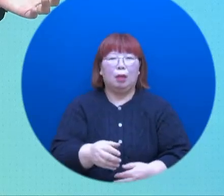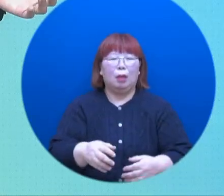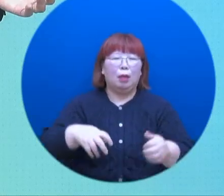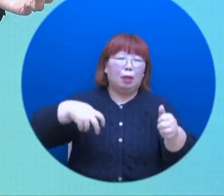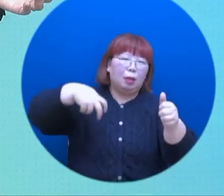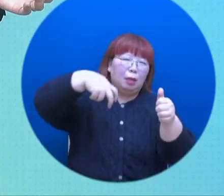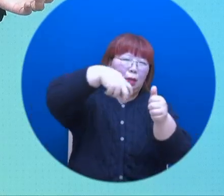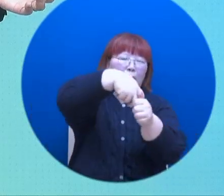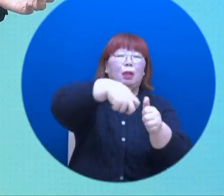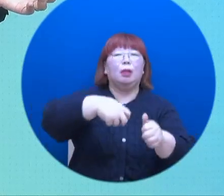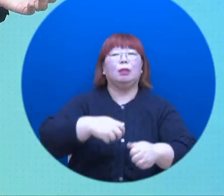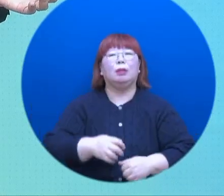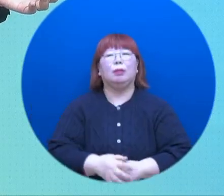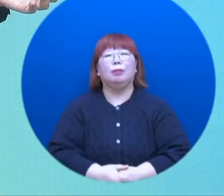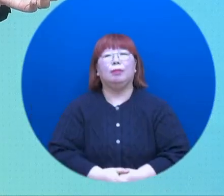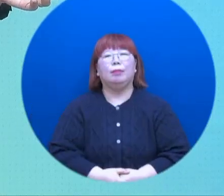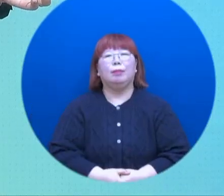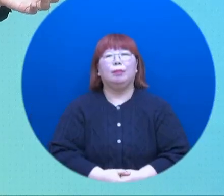내어주셨습니다.